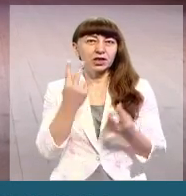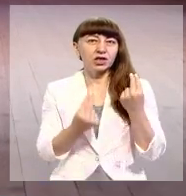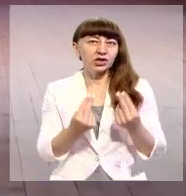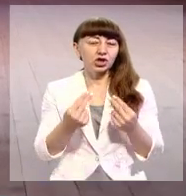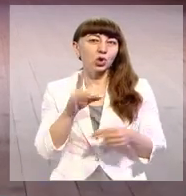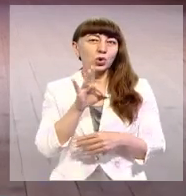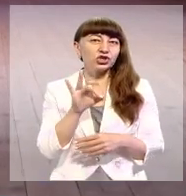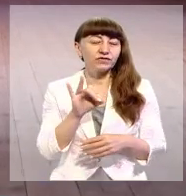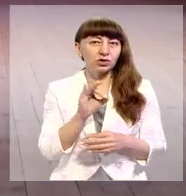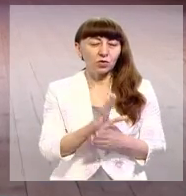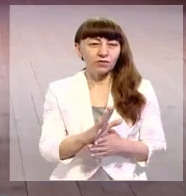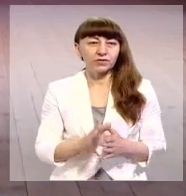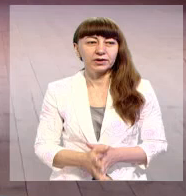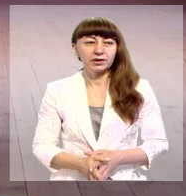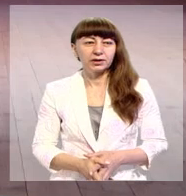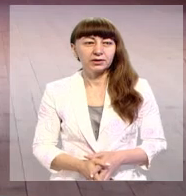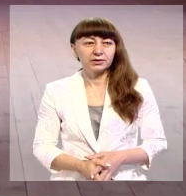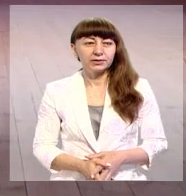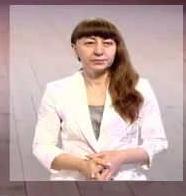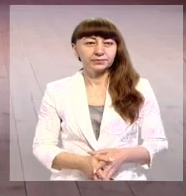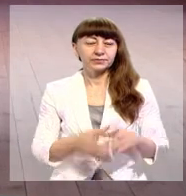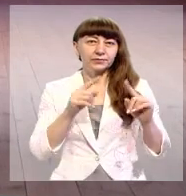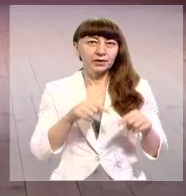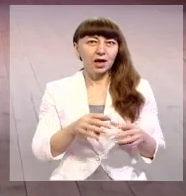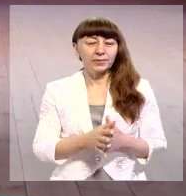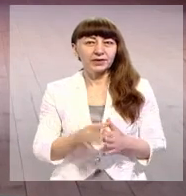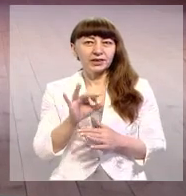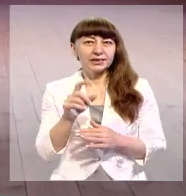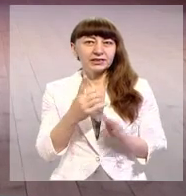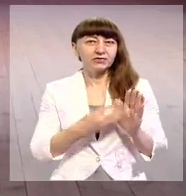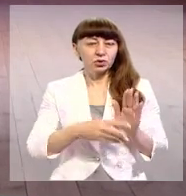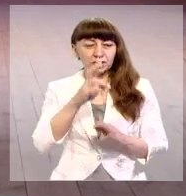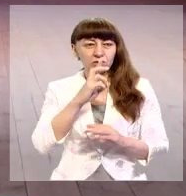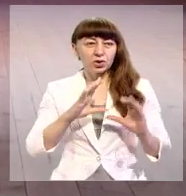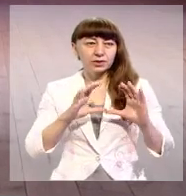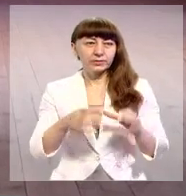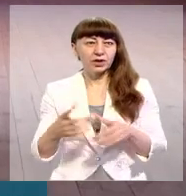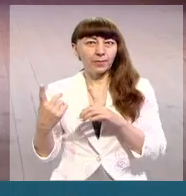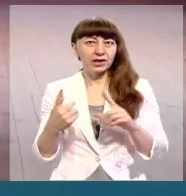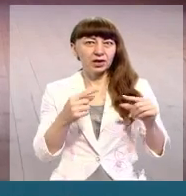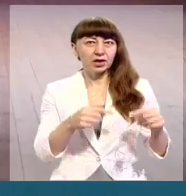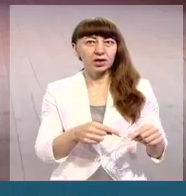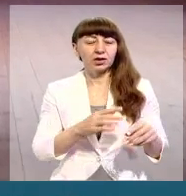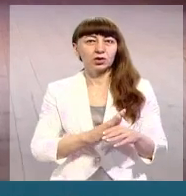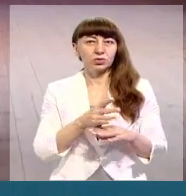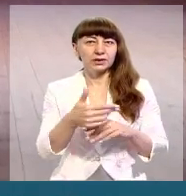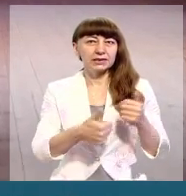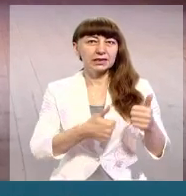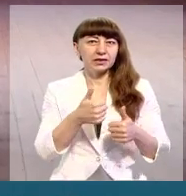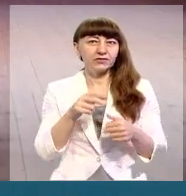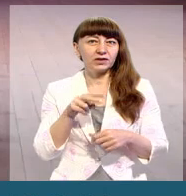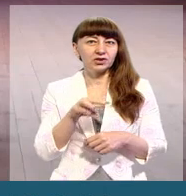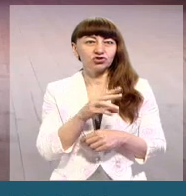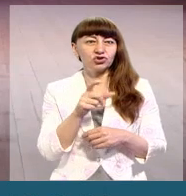елінен нақты айтатын болса, көшпенділер ұрпақтары келіп. Көшпенділерге тән спорт ойындарының жарыстар